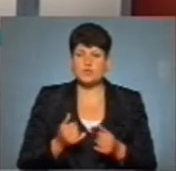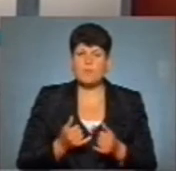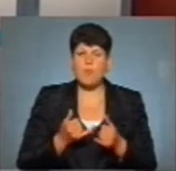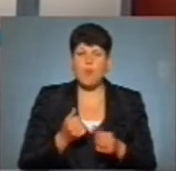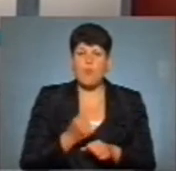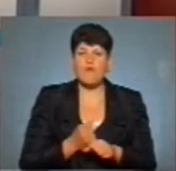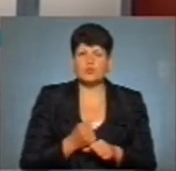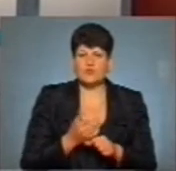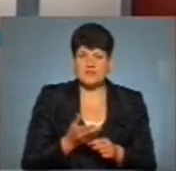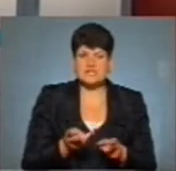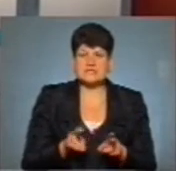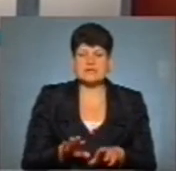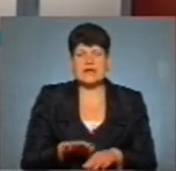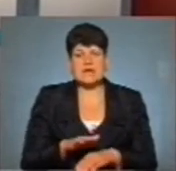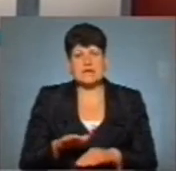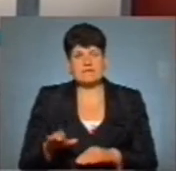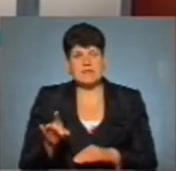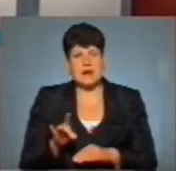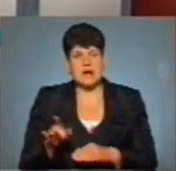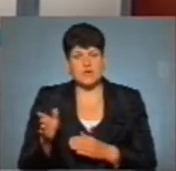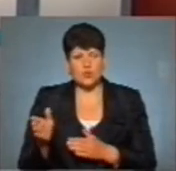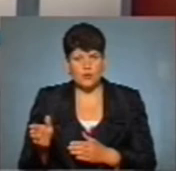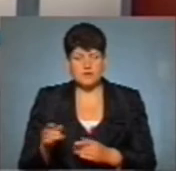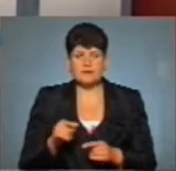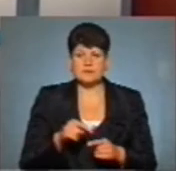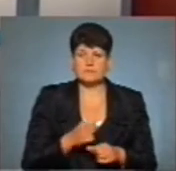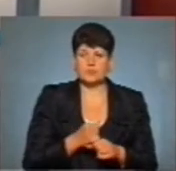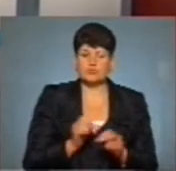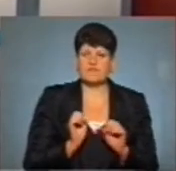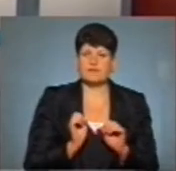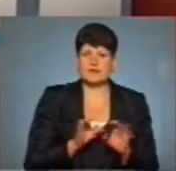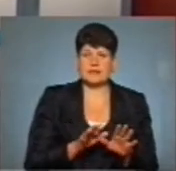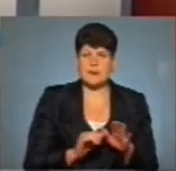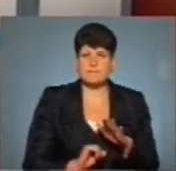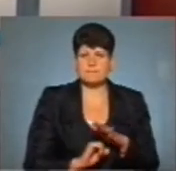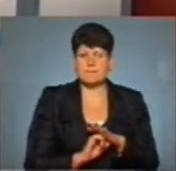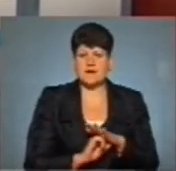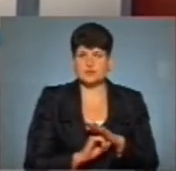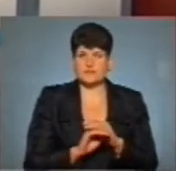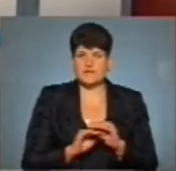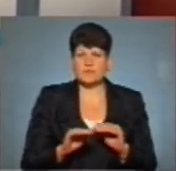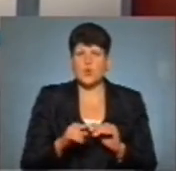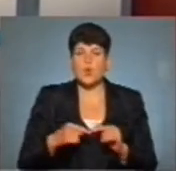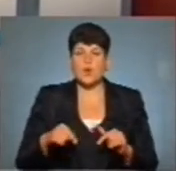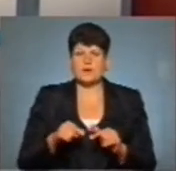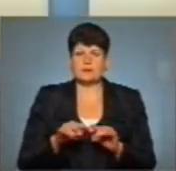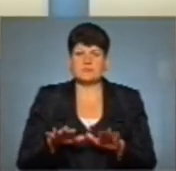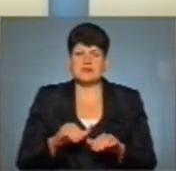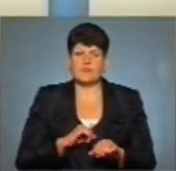які залишаються на рівні районів, і ті повноваження, які будуть передані на базовий рівень, тобто передані органам місцевого